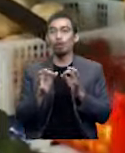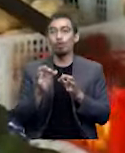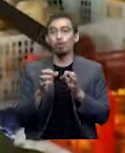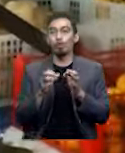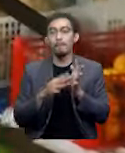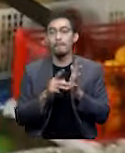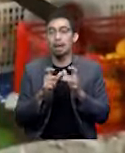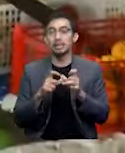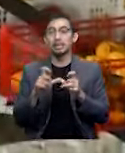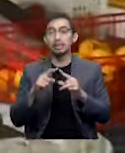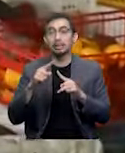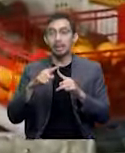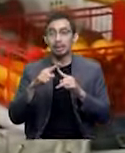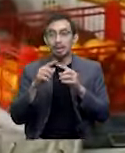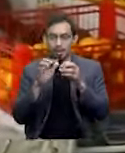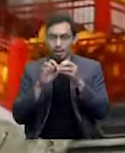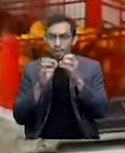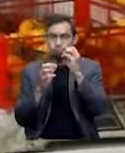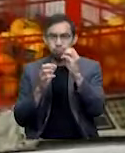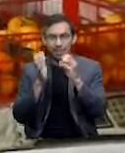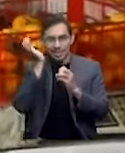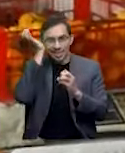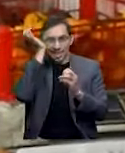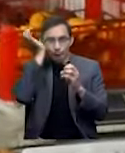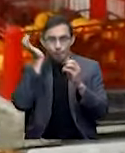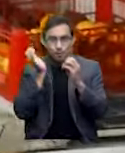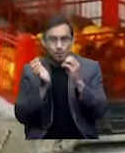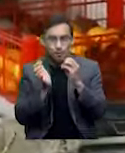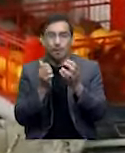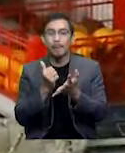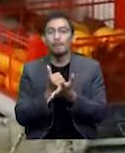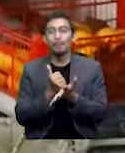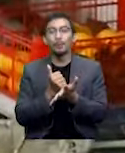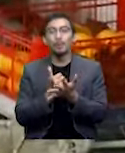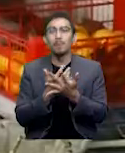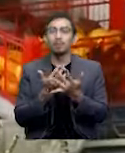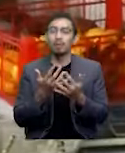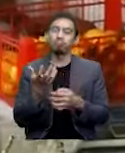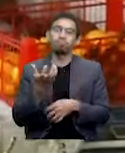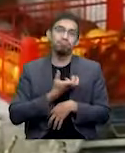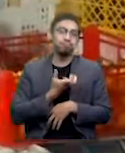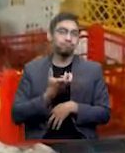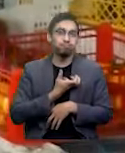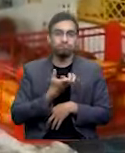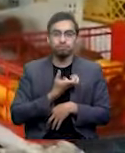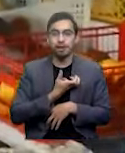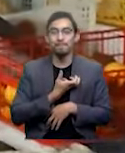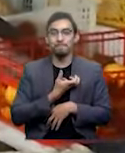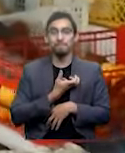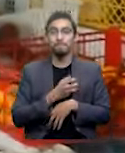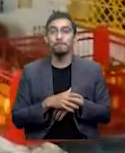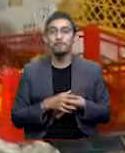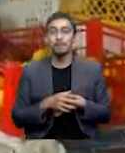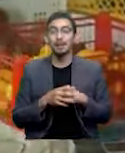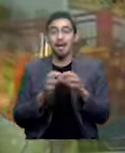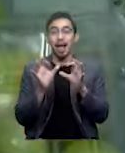bentuknya ini bulat berwarna hijau dan memang menjadi salah satu anggur yang laris manis di pasaran. Memang anggur Muscat ini